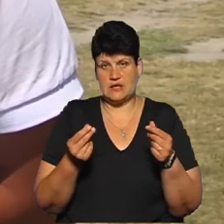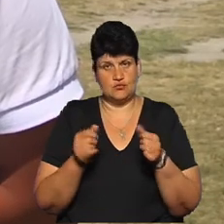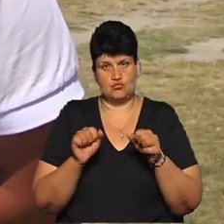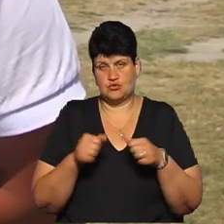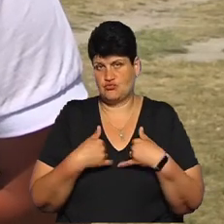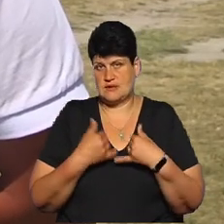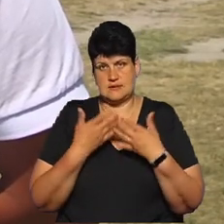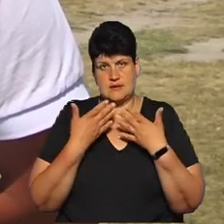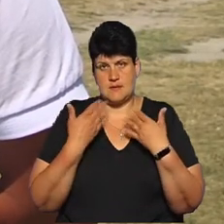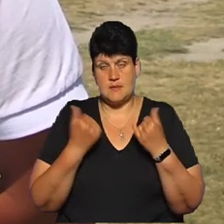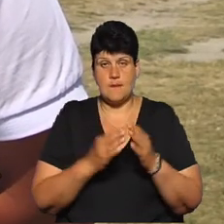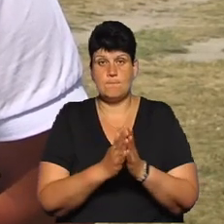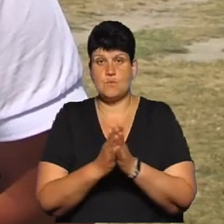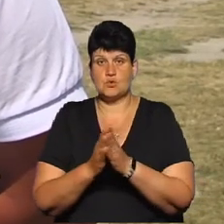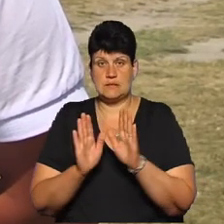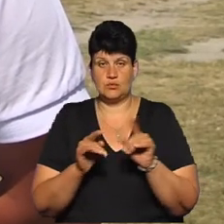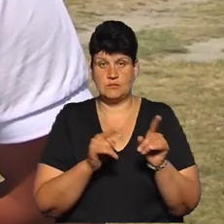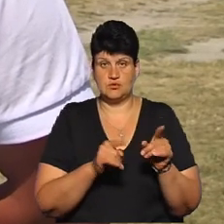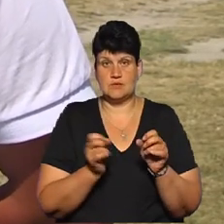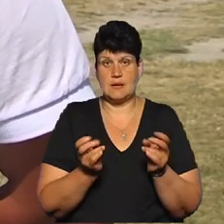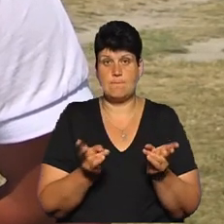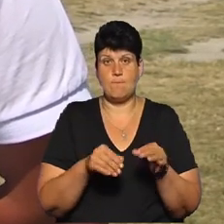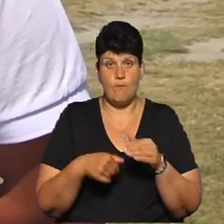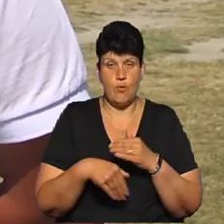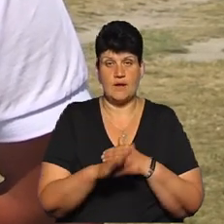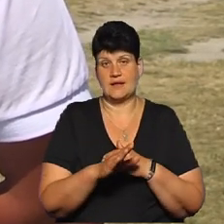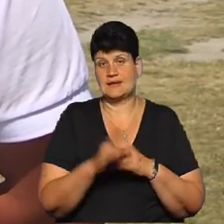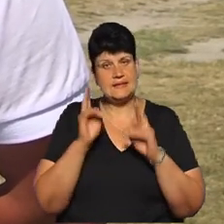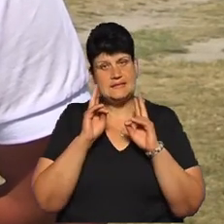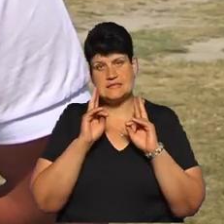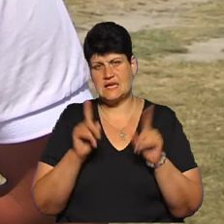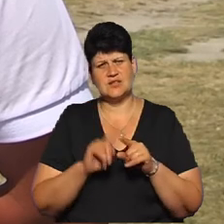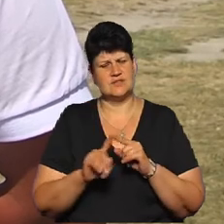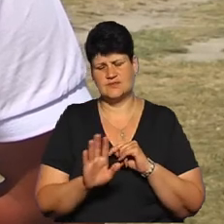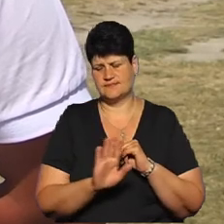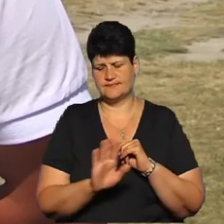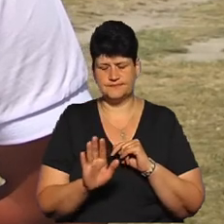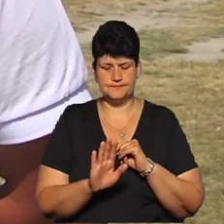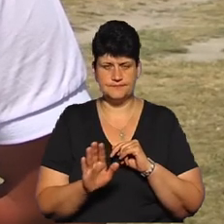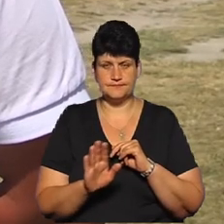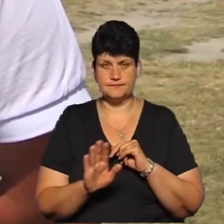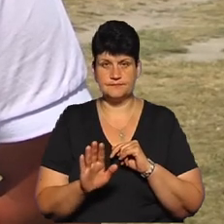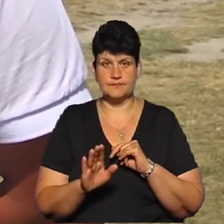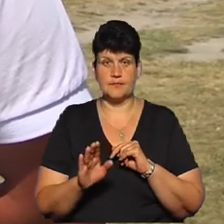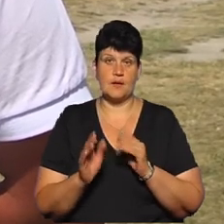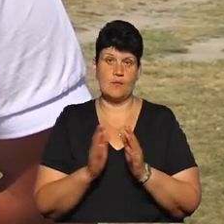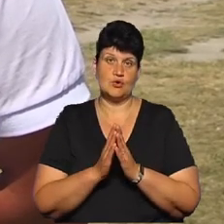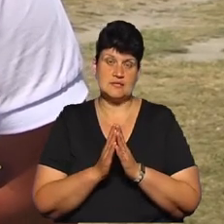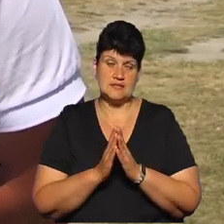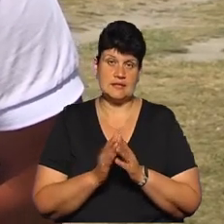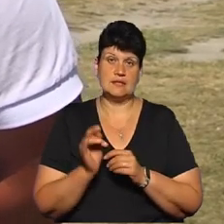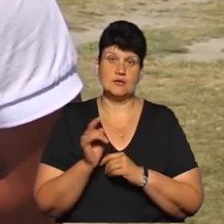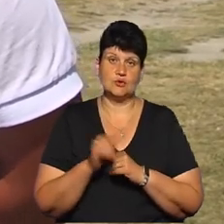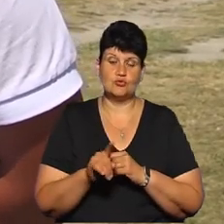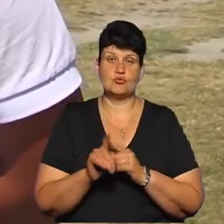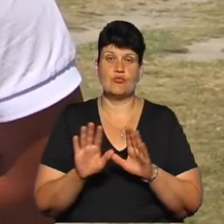немає. Чи просити будемо їх, щоб вони покинули заклади? Ну, не знаю, швидше, що ні. Хіба що тільки просити. І то тільки в тому випадку, якщо